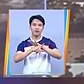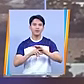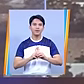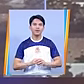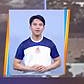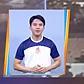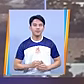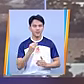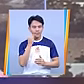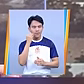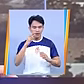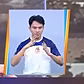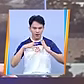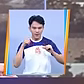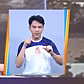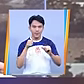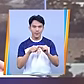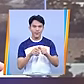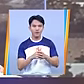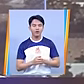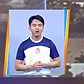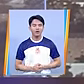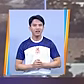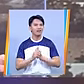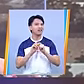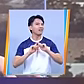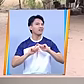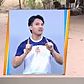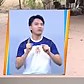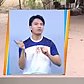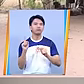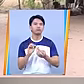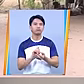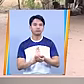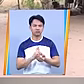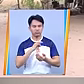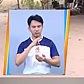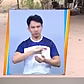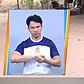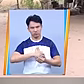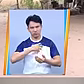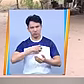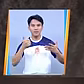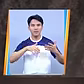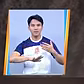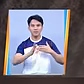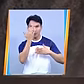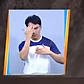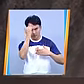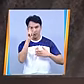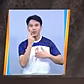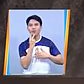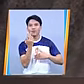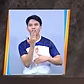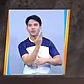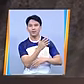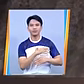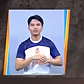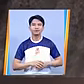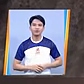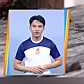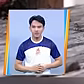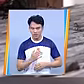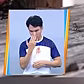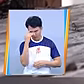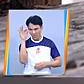ก็มีบ้านอยู่อาศัยในบ้านกันดีๆนั่นแหละแต่อยู่มาวันหนึ่งรู้สึกอยากจะเผาบ้านทิ้งเลยอย่างที่คุณผู้ชมเห็นนี่แหละค่ะเพราะว่า